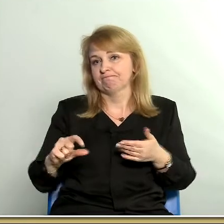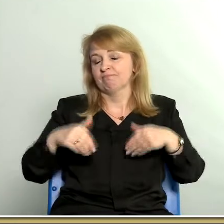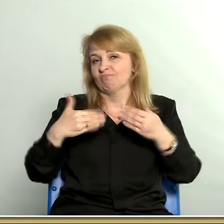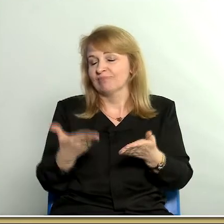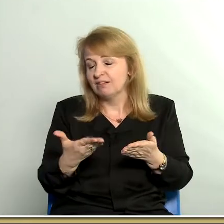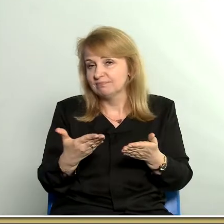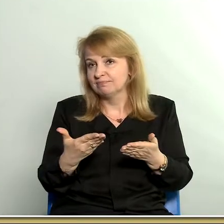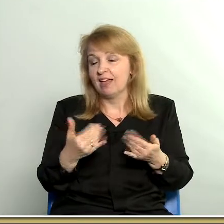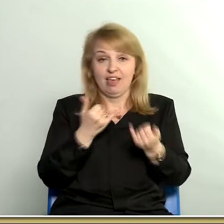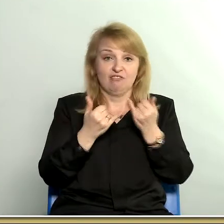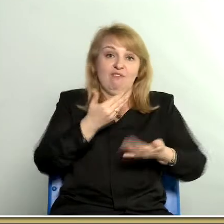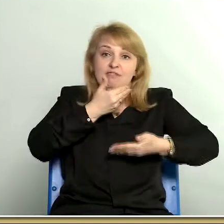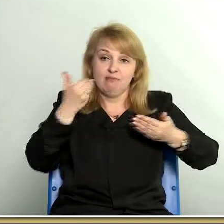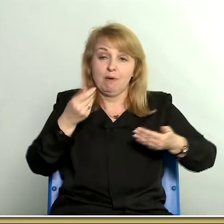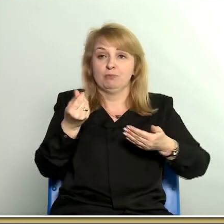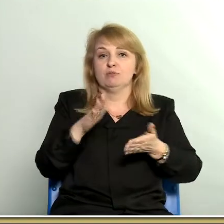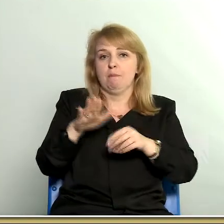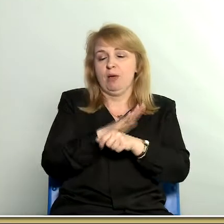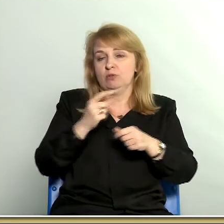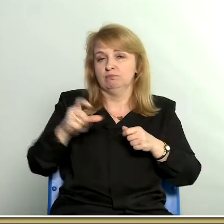stosunku do wspartej infrastruktury.